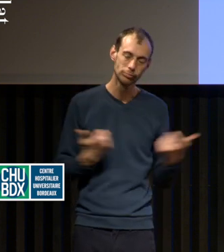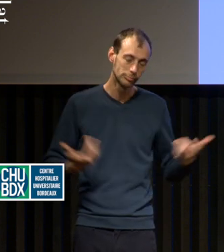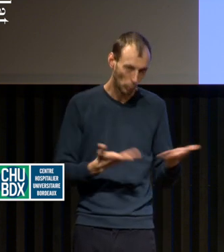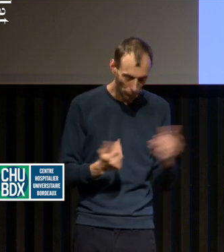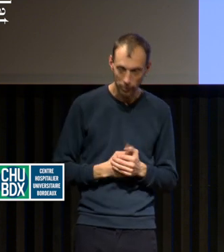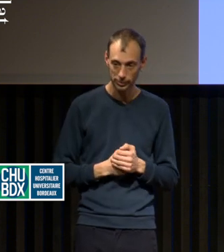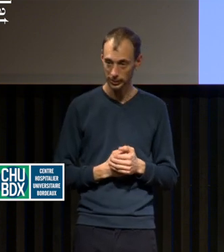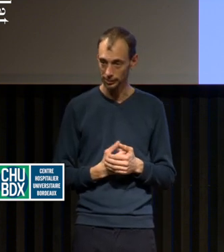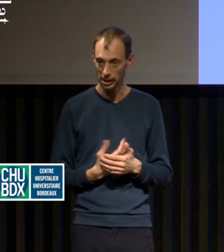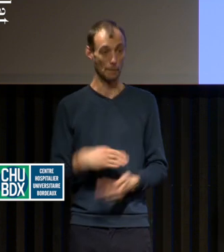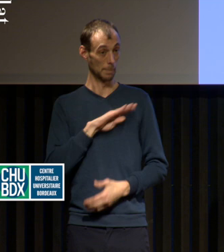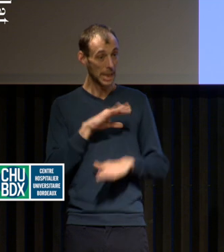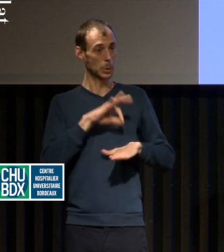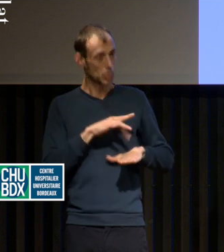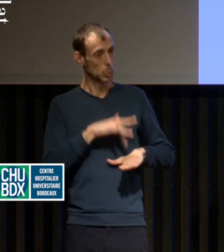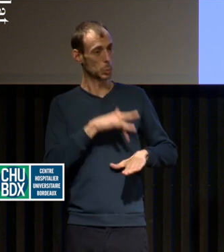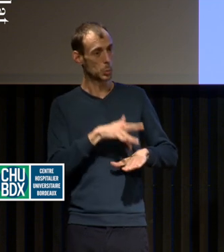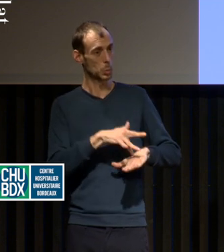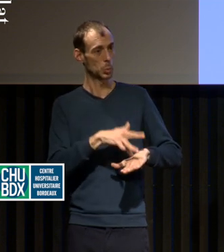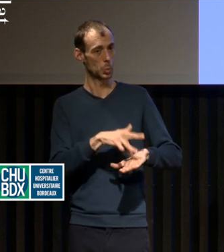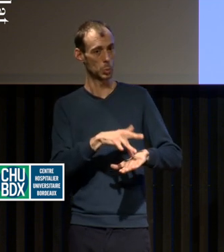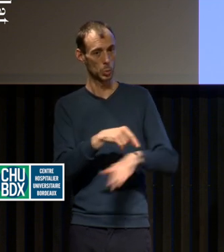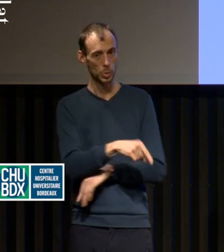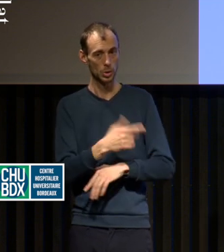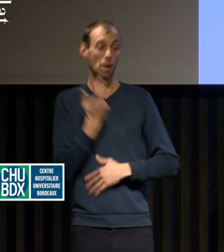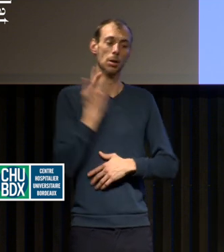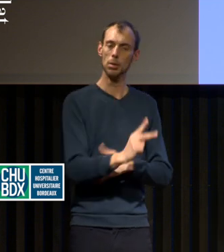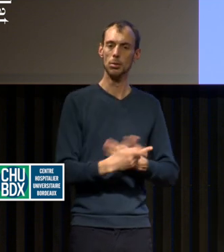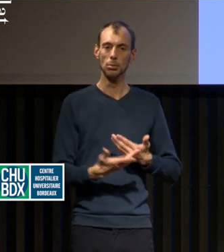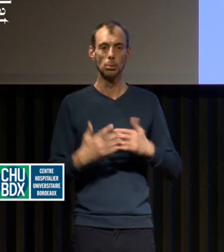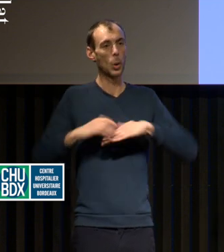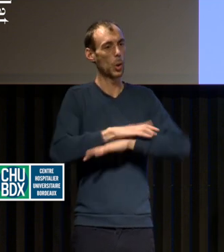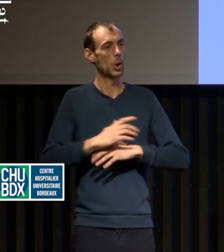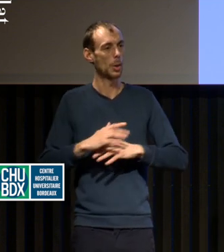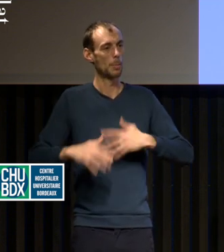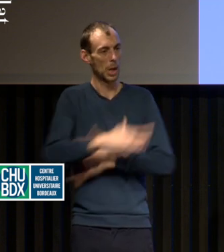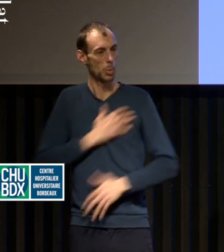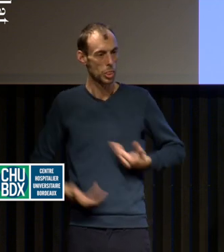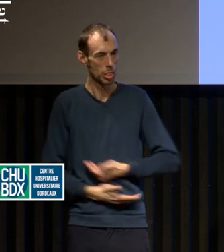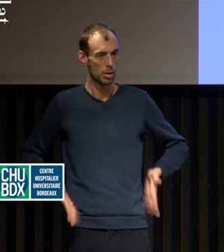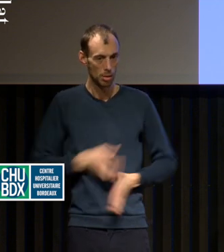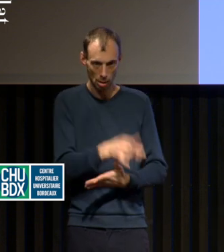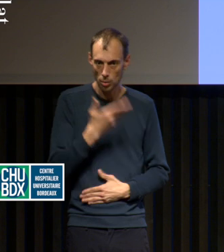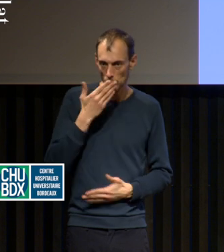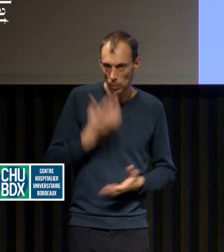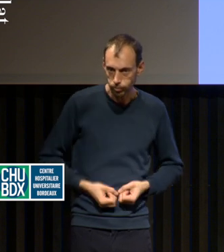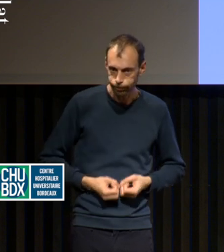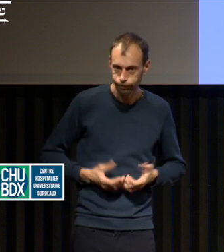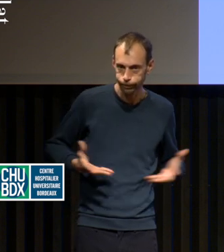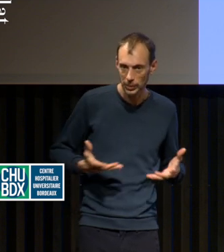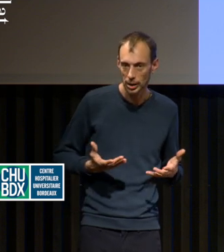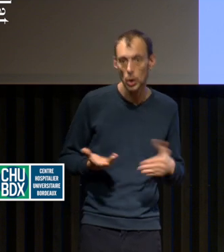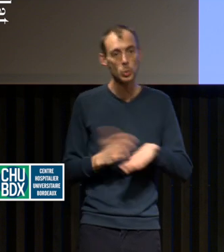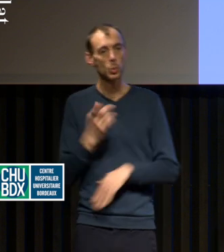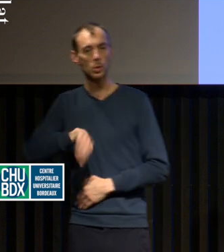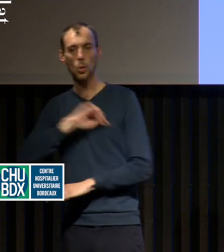constituer son microbiote. Le problème, c'est que bien souvent, nous, les adultes et le monde hygiéniste dans lequel on vit, on va